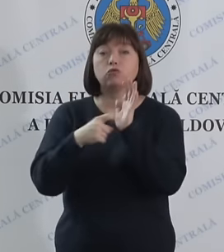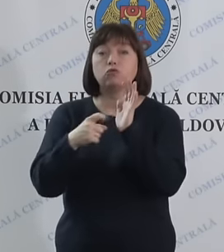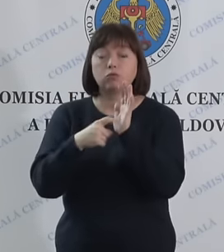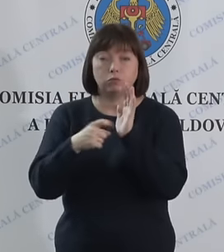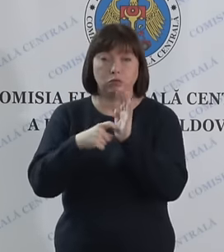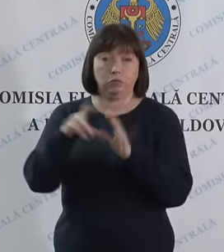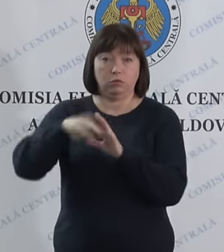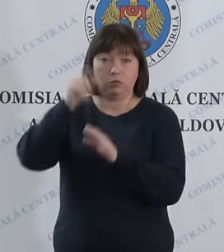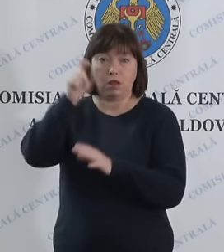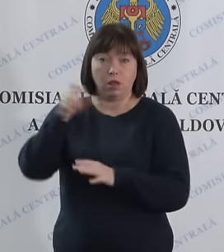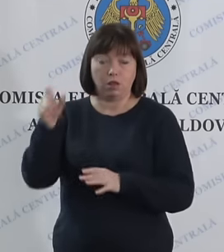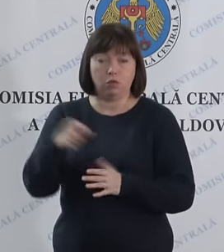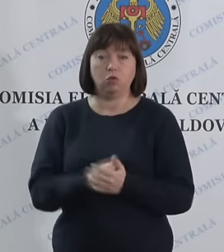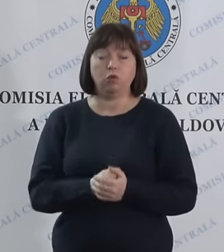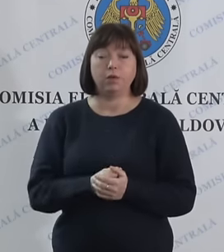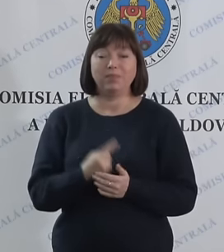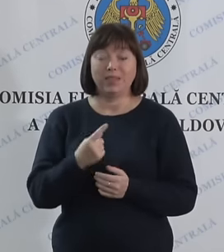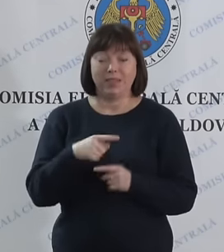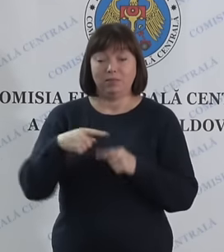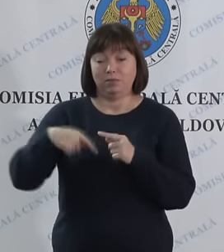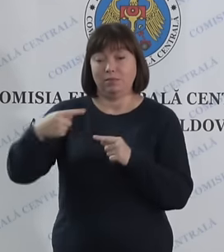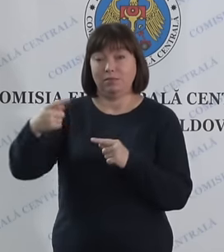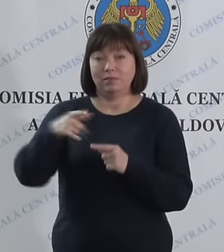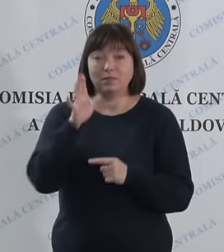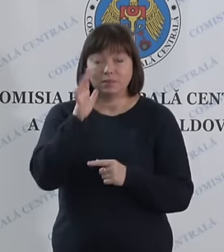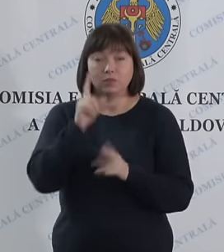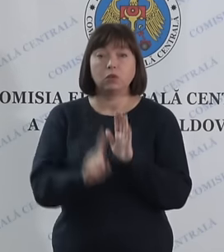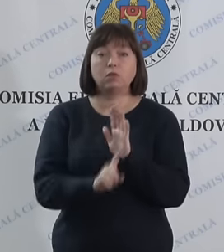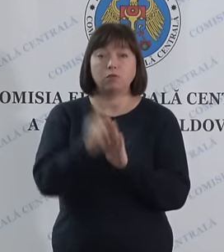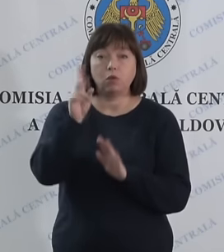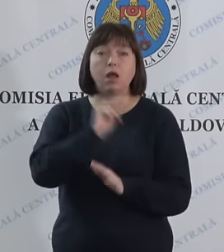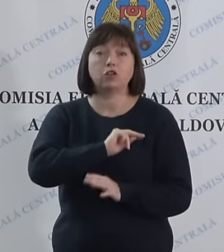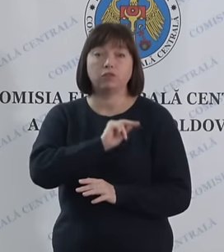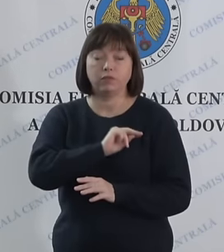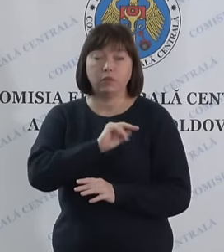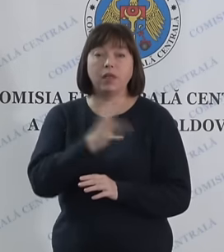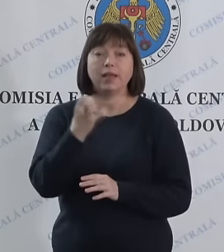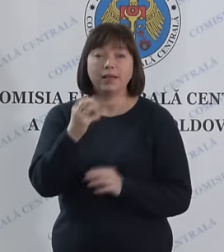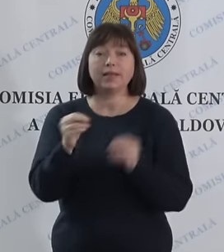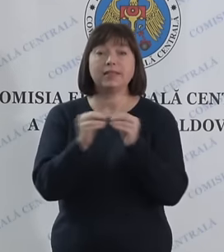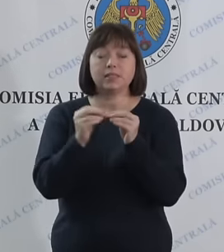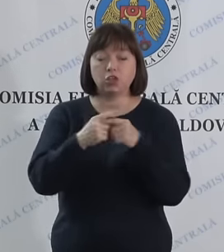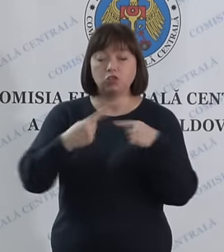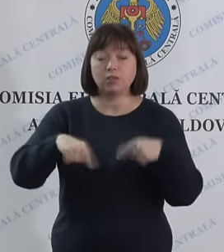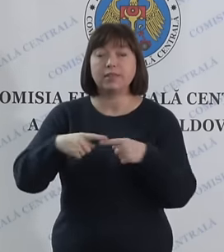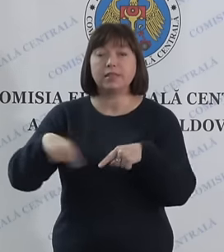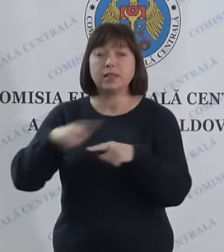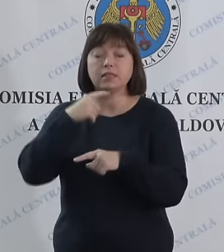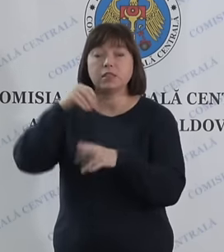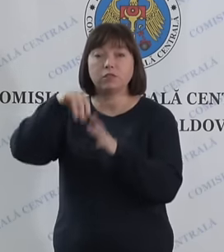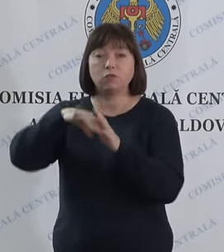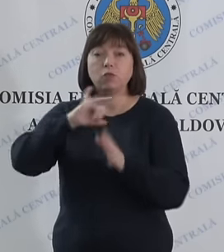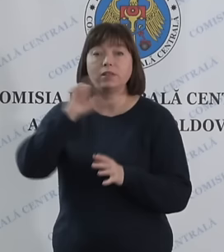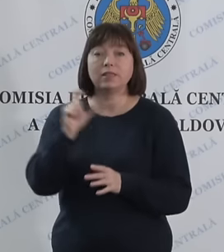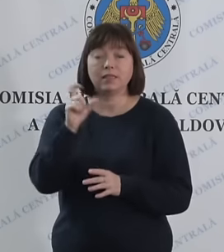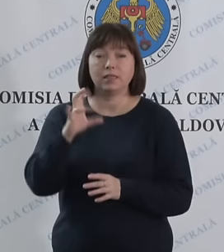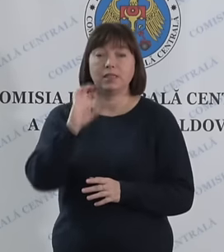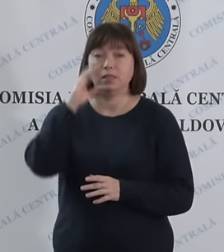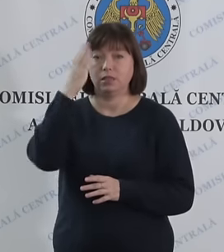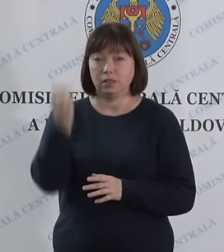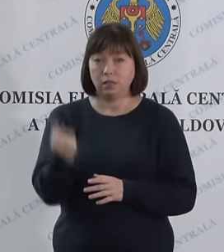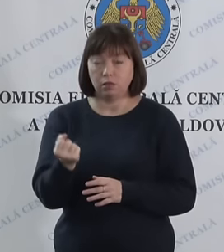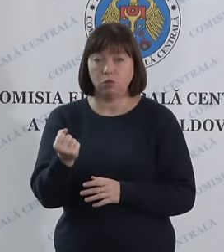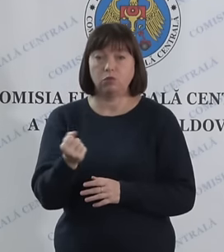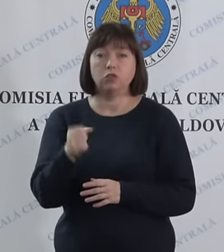alegători. În câteva clipe își vor începe activitatea alte 10 secții de votare din Statele Unite